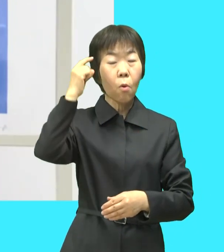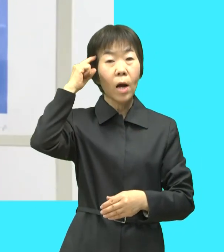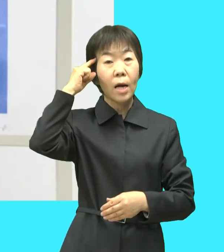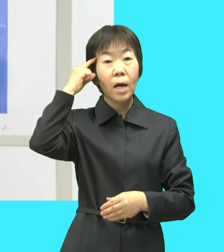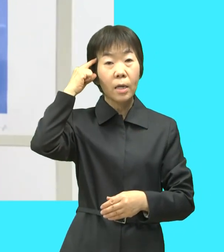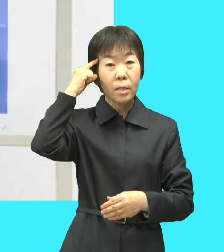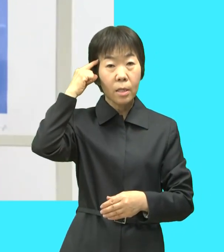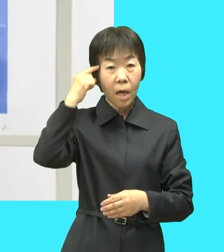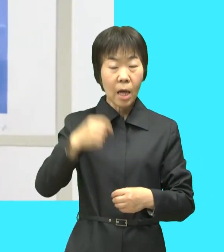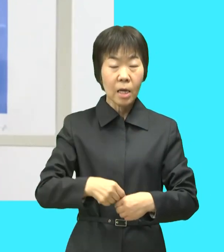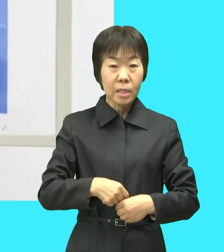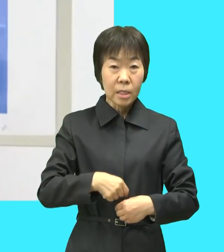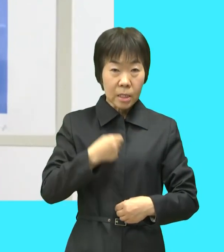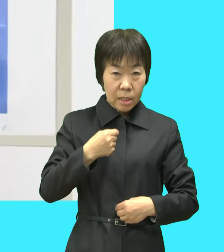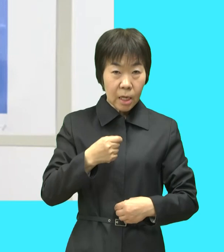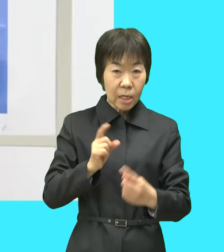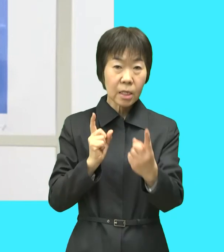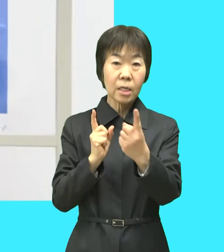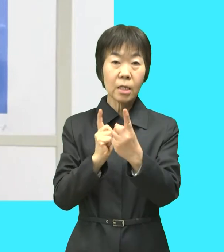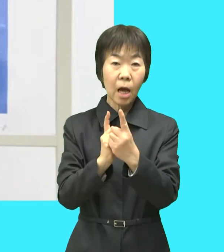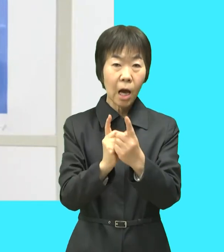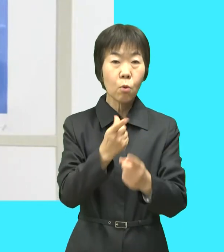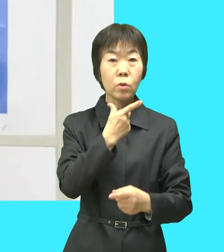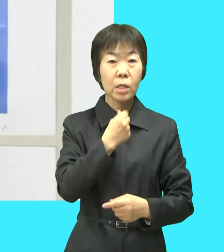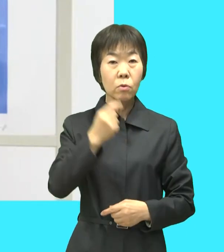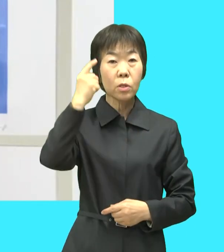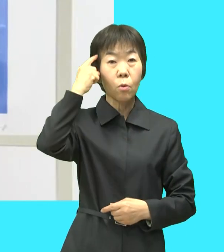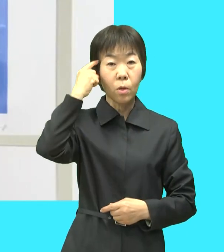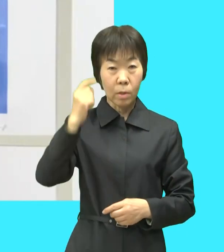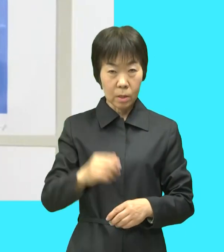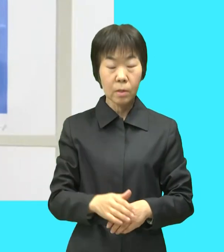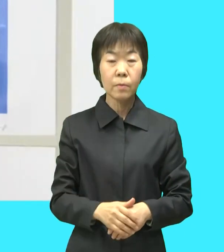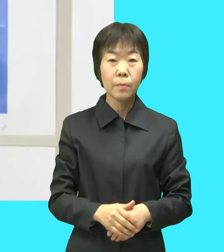において真剣に臨んでいただきたいと思います。